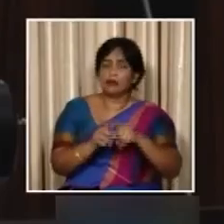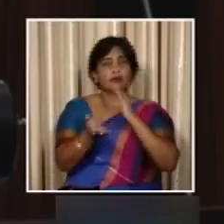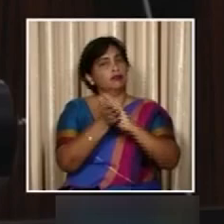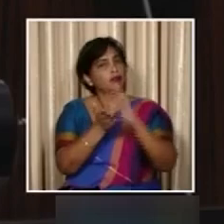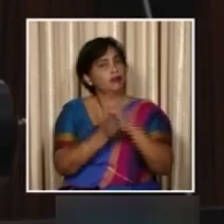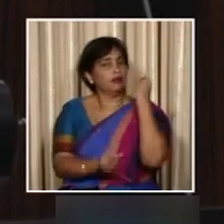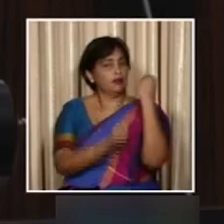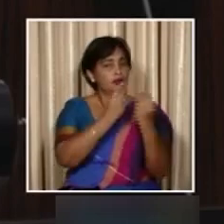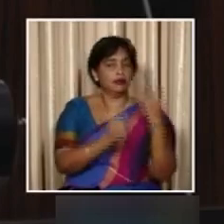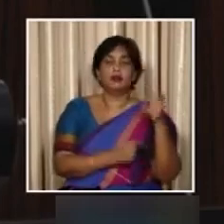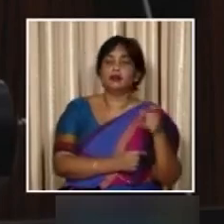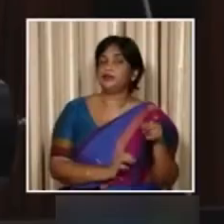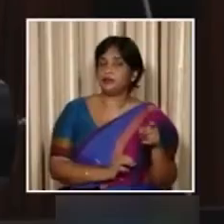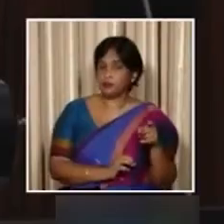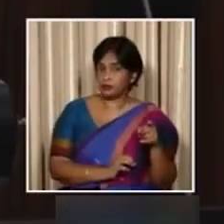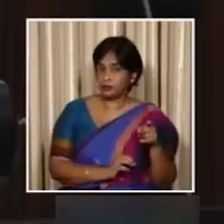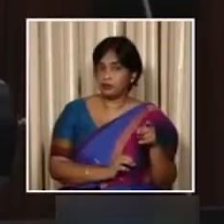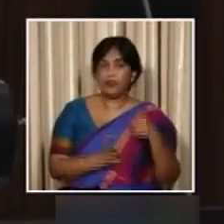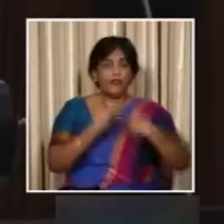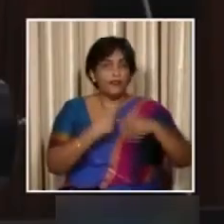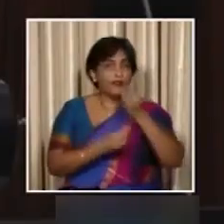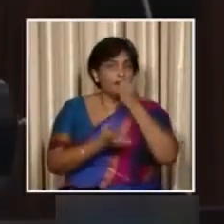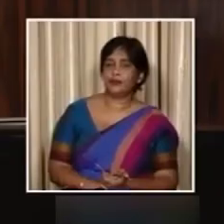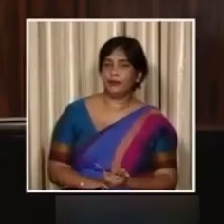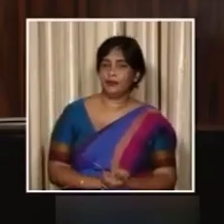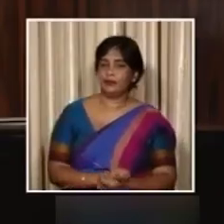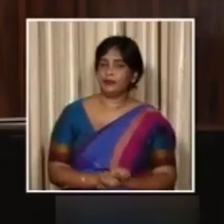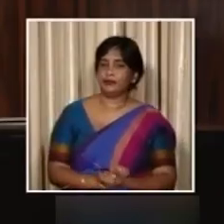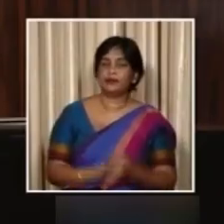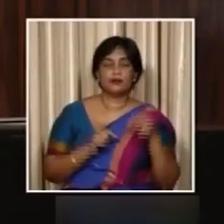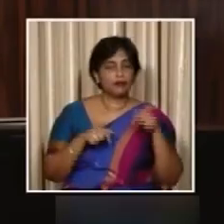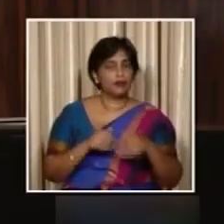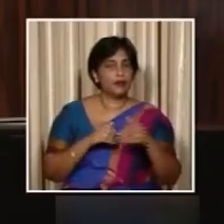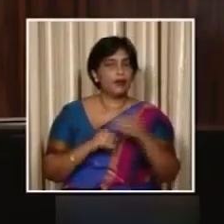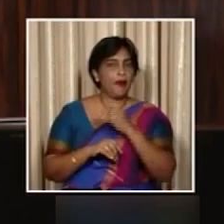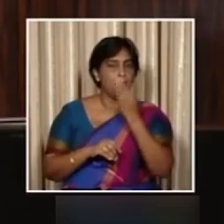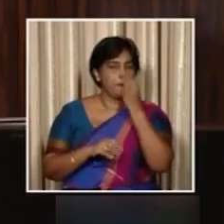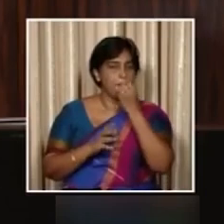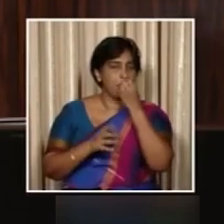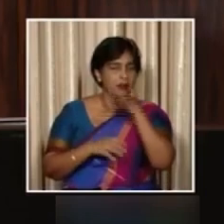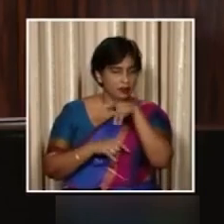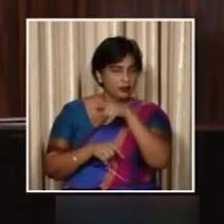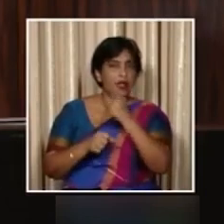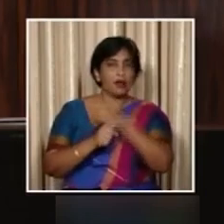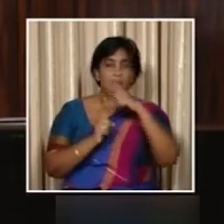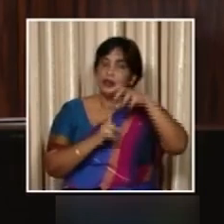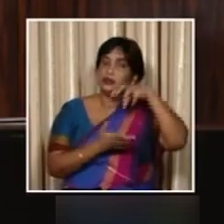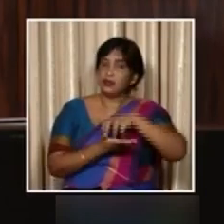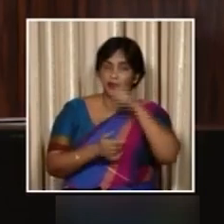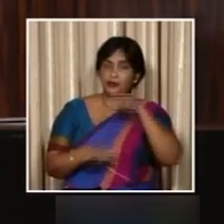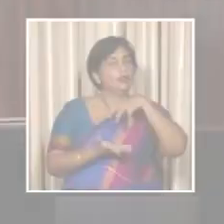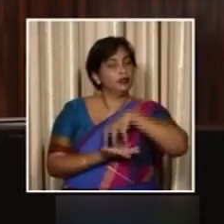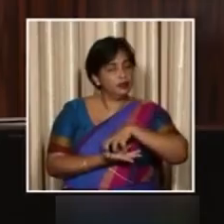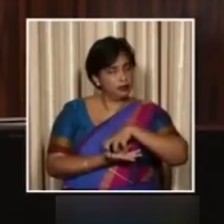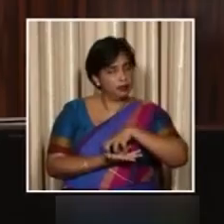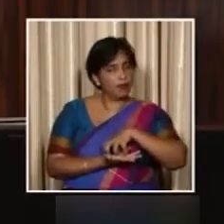ලබා දීම සඳහා බෙදා දීම සඳහා ප්‍රමාණවත් ද්‍රව්‍ය ආධාරතාවම ලැබිලා නැහැ. මේ වෙනකොට මල්වාන ප්‍රදේශයයි ඒ ගම්පා දිස්ත්‍රික්කයේ යට වෙච්ච